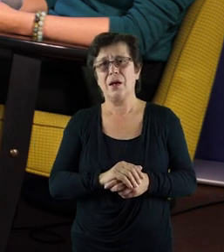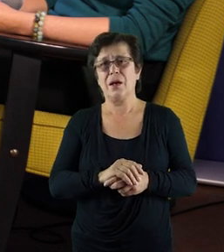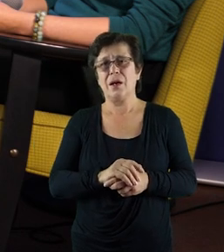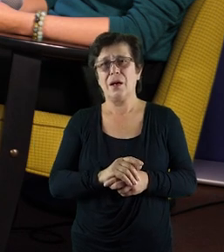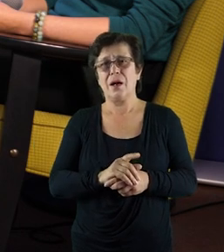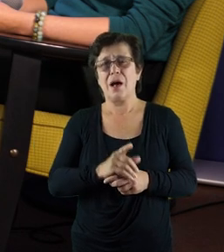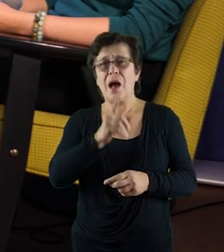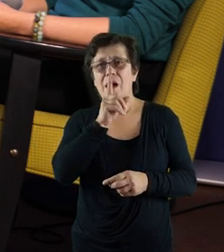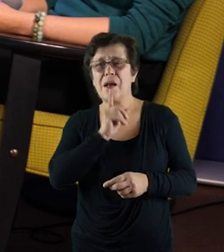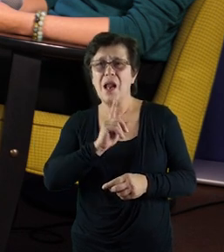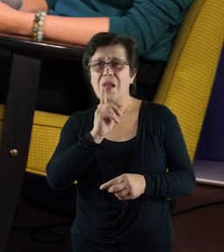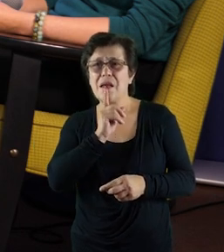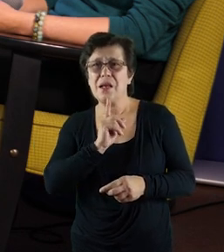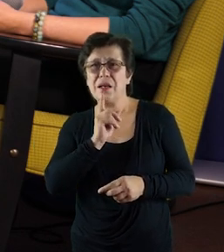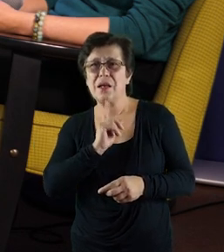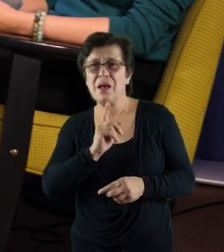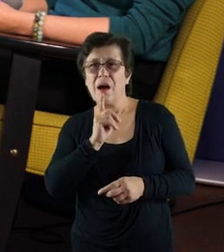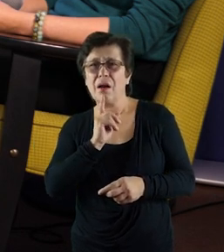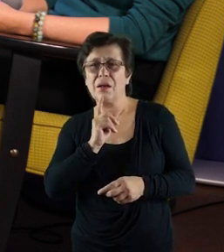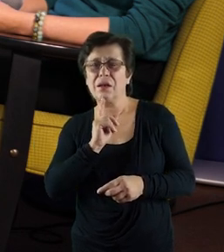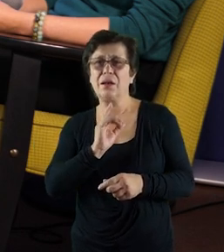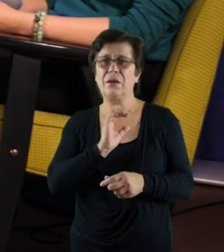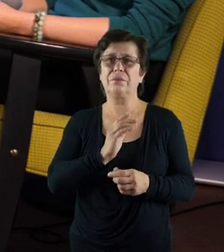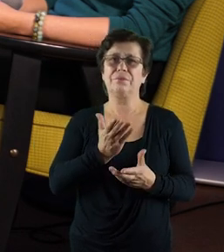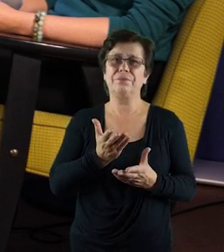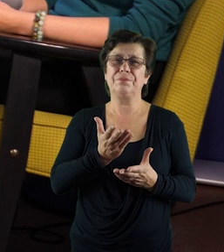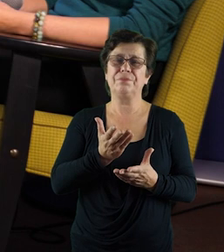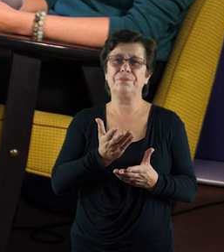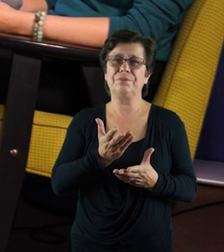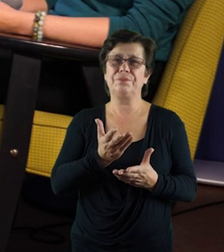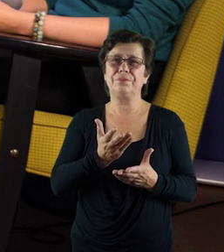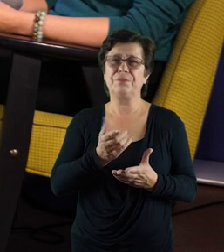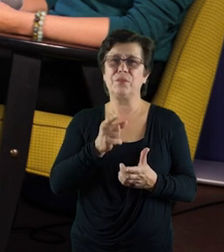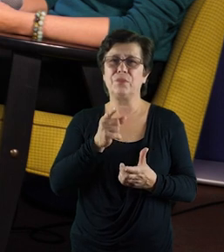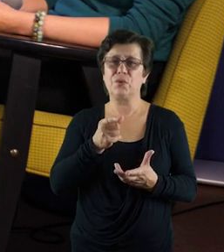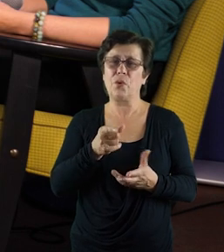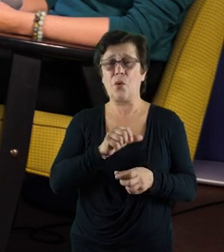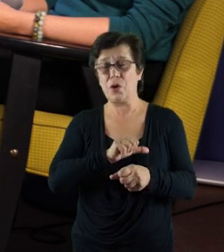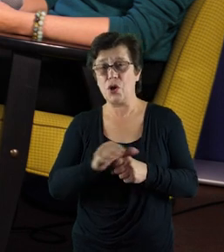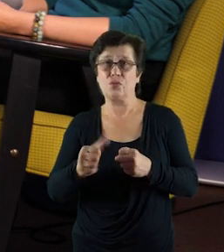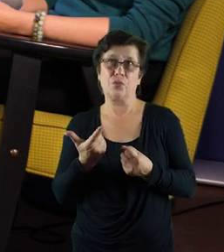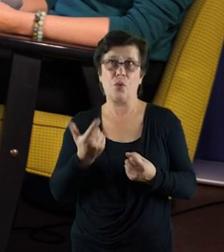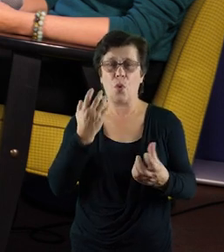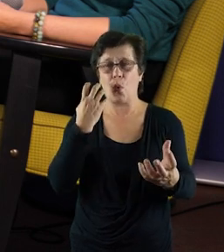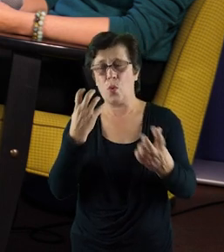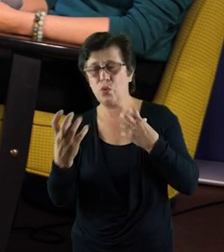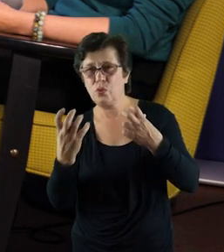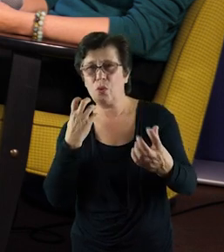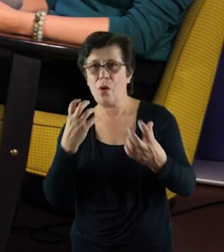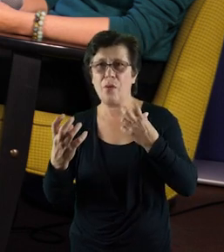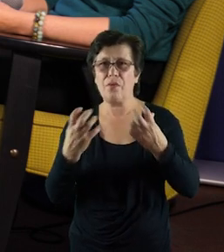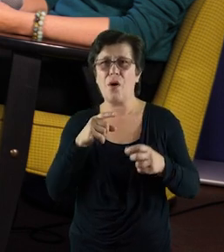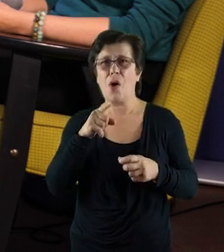Jeśli rozumiemy religię jako właśnie jakąś taką kulturową, kulturowy konstrukt, kościół, katolicyzm,